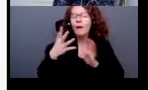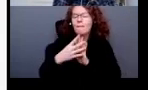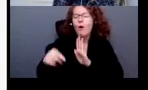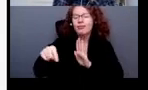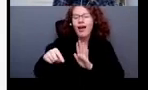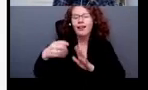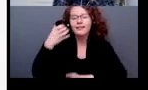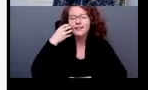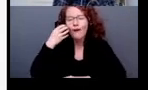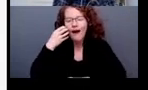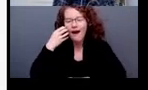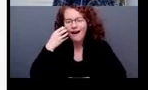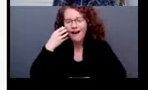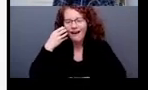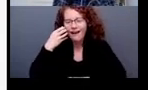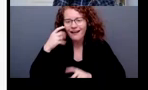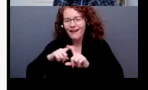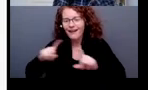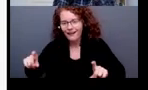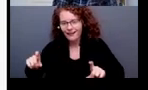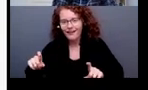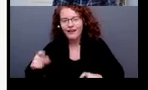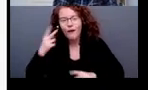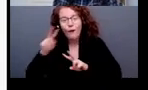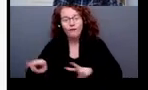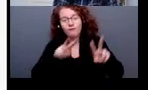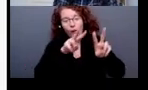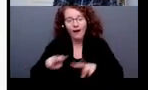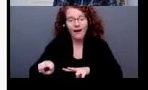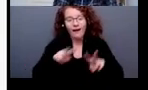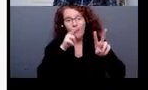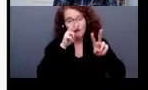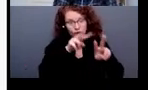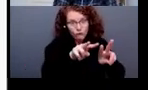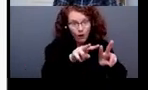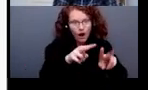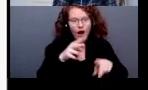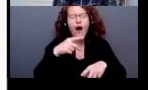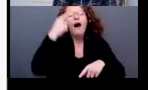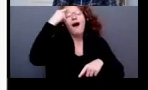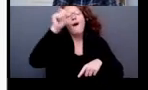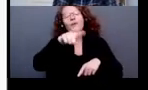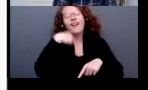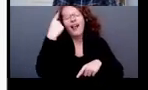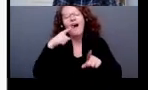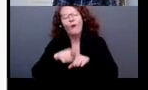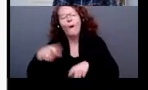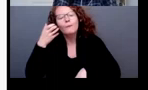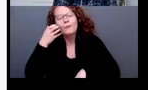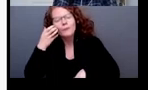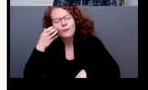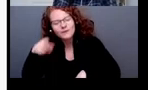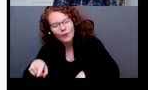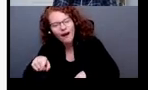a comme ça un certain renvoi entre le fond et la forme qui peut être vu de l'ordre du clin d'œil, mais